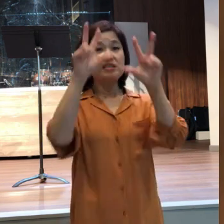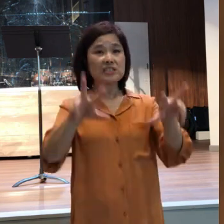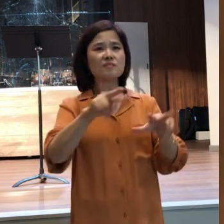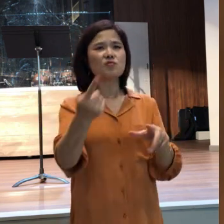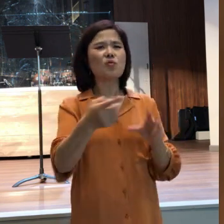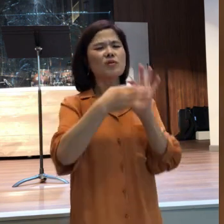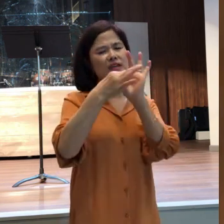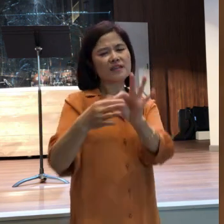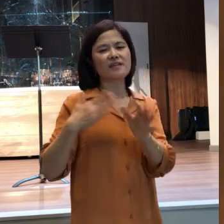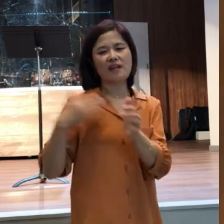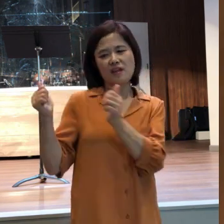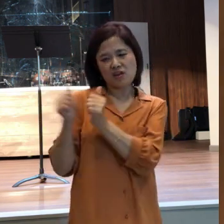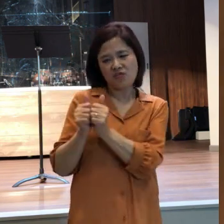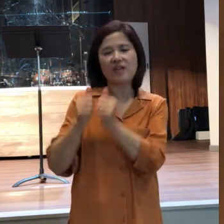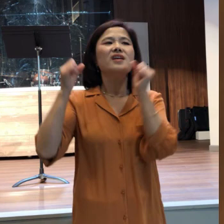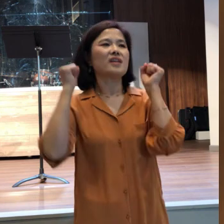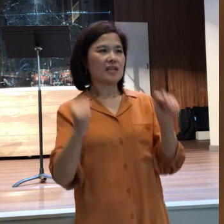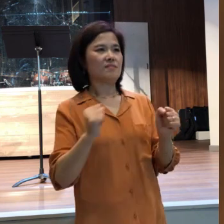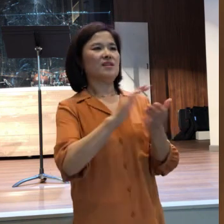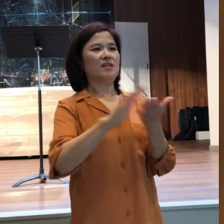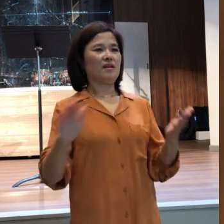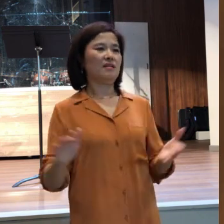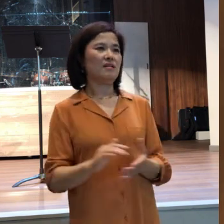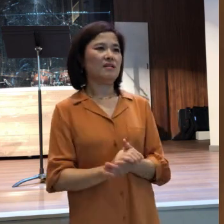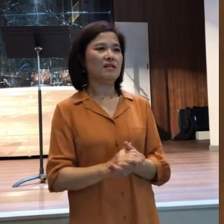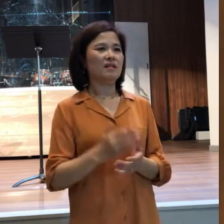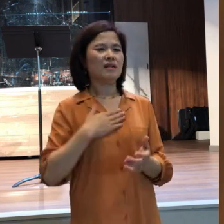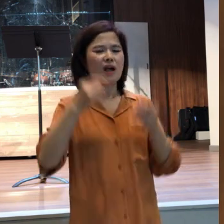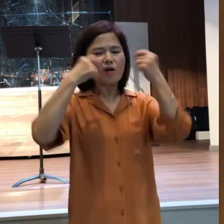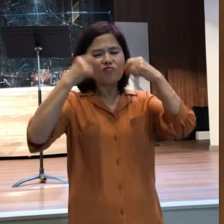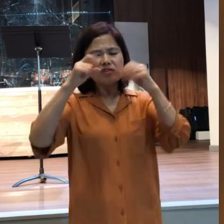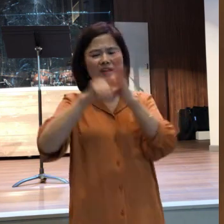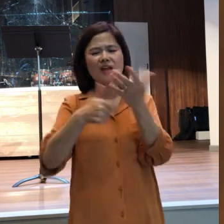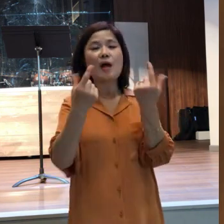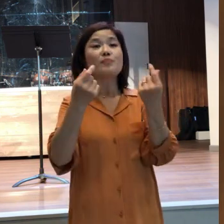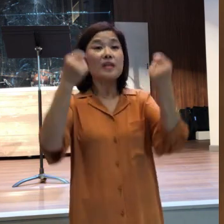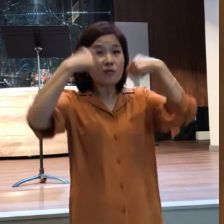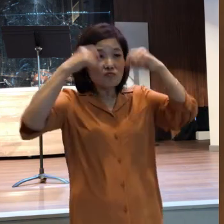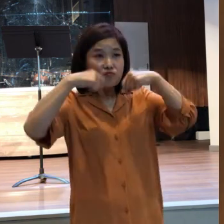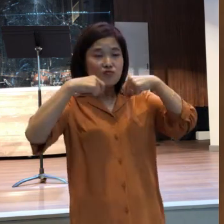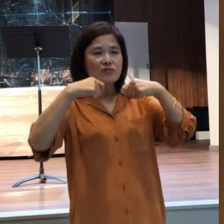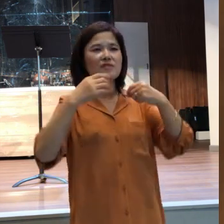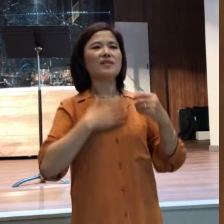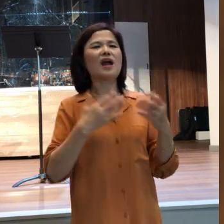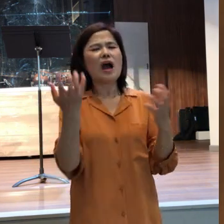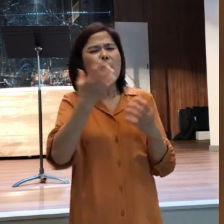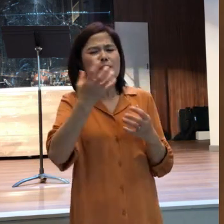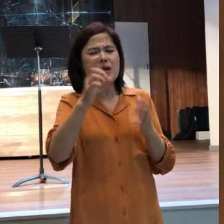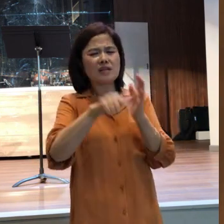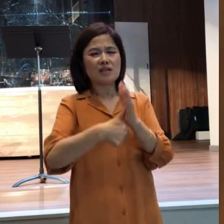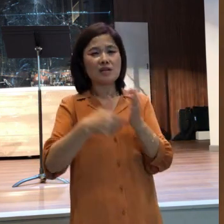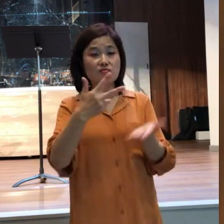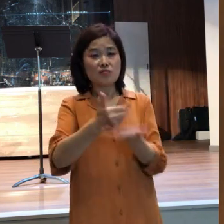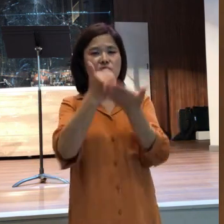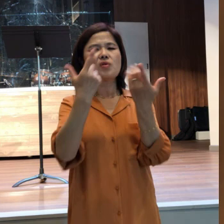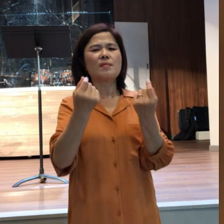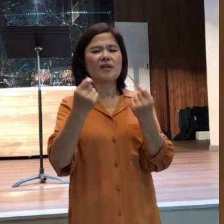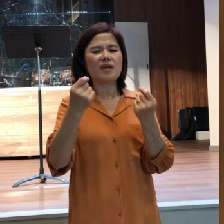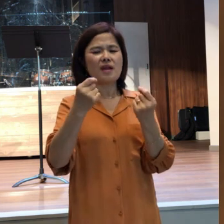지금도 여전히 내 곁에 계십니다. 내가 울 때에 함께 우시고 내가 아파할 때에